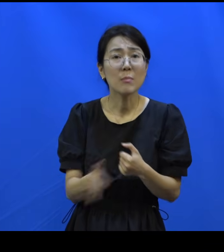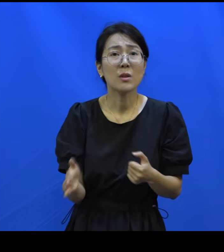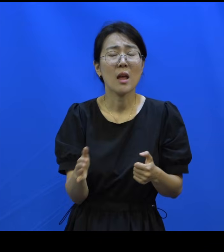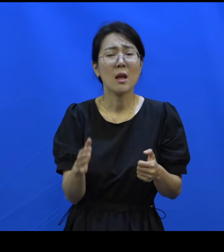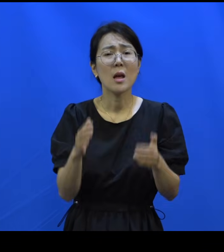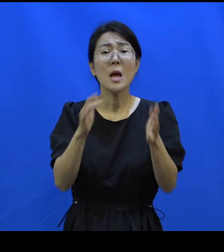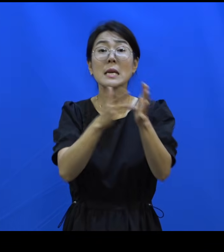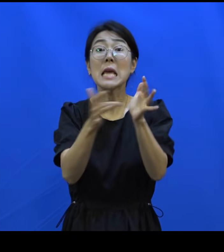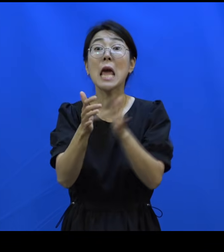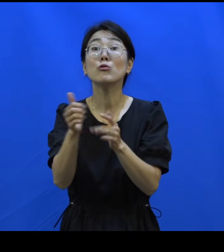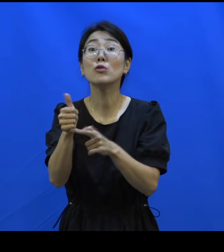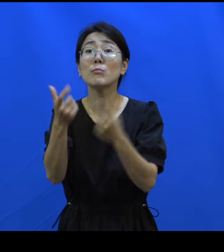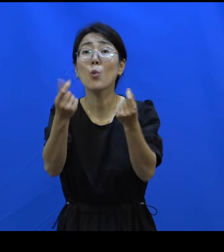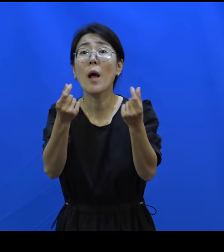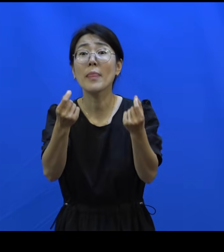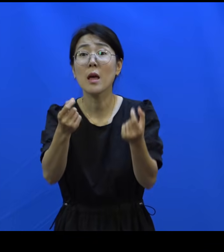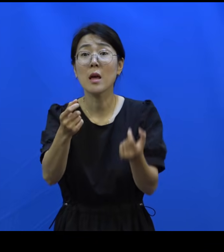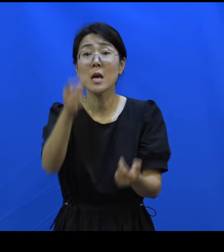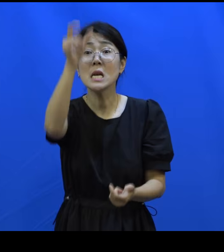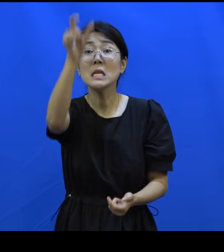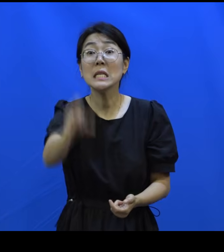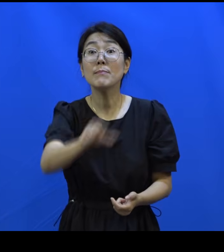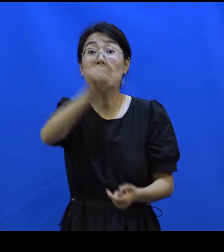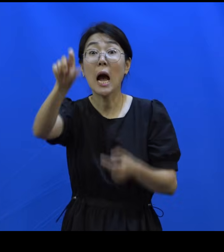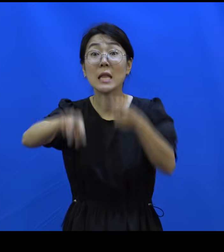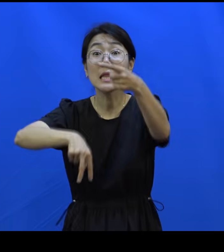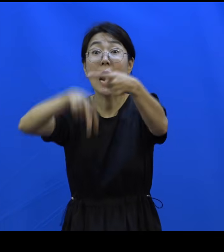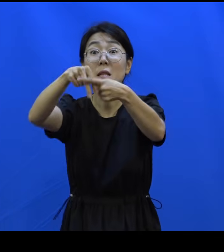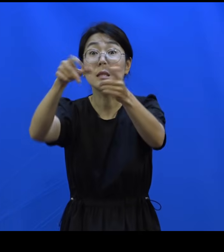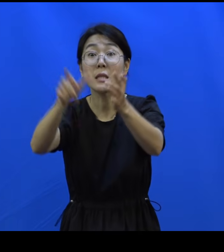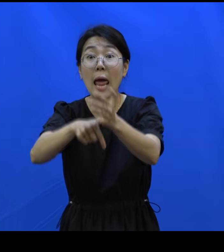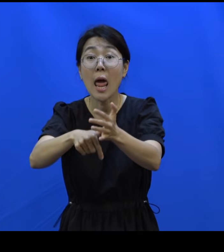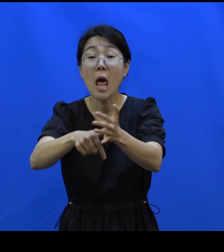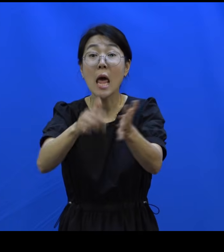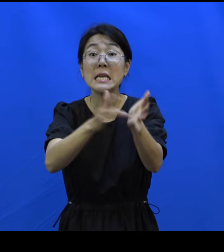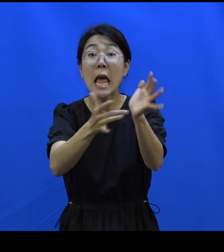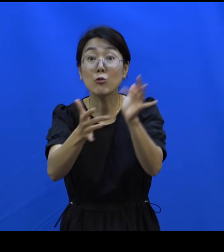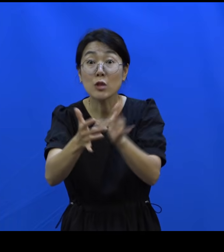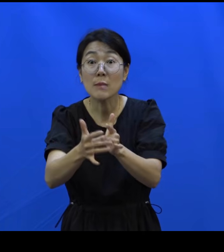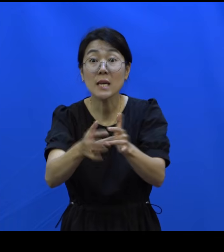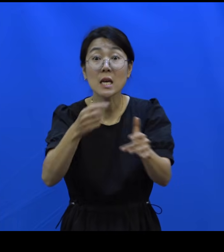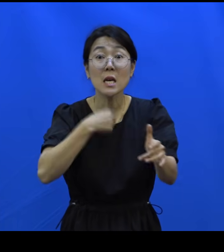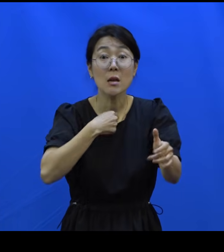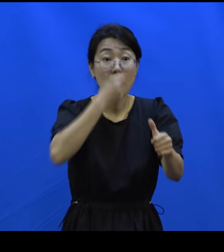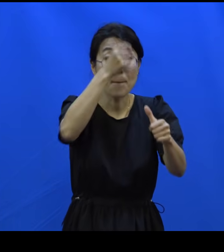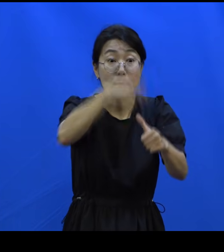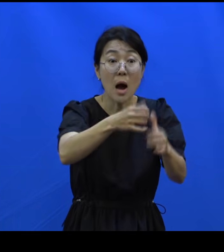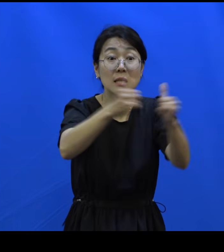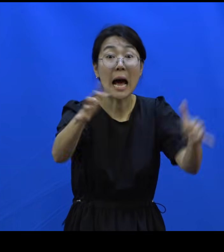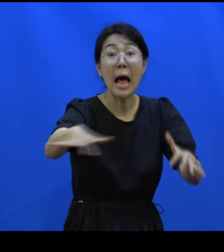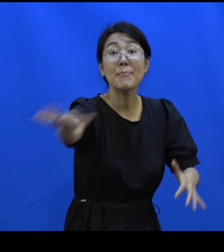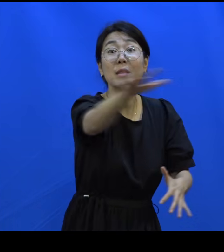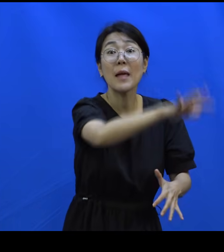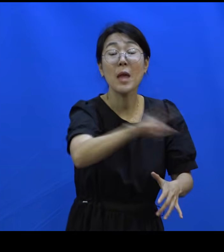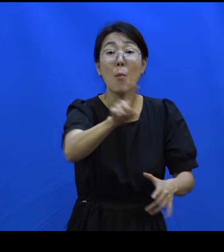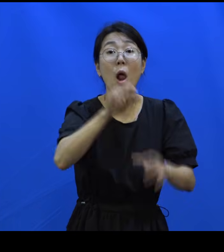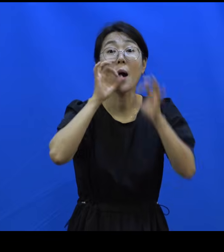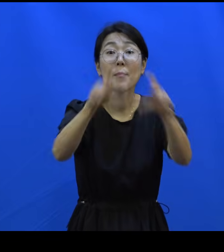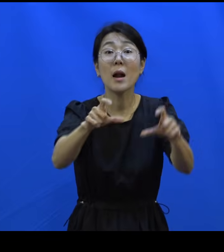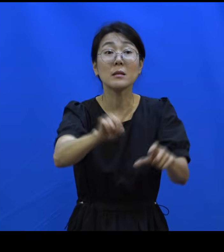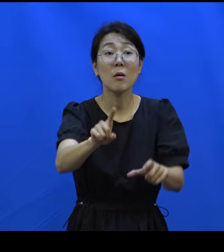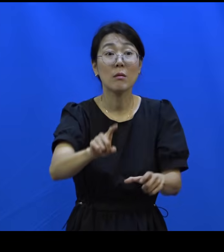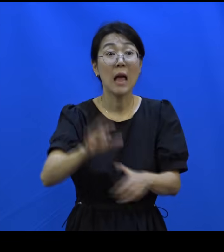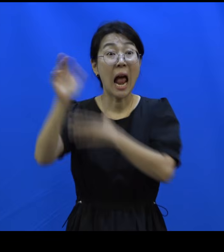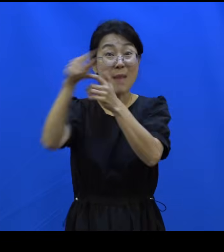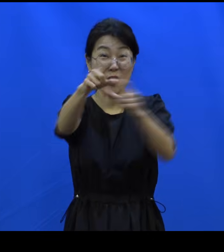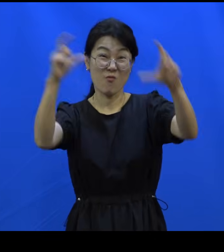욕을 당하시면서도 기도를 드리시죠. 저들의 죄를 사하여 주십시오. 이 권리 주장보다 기꺼이 사랑을 보이셨습니다.